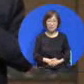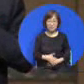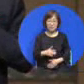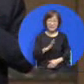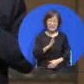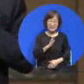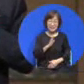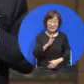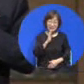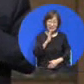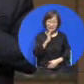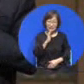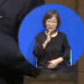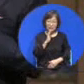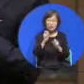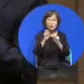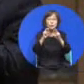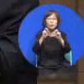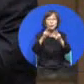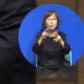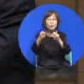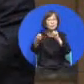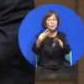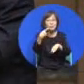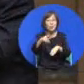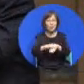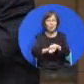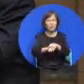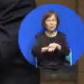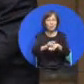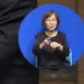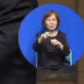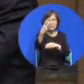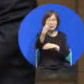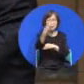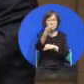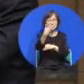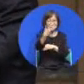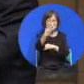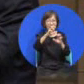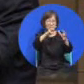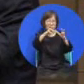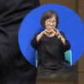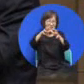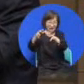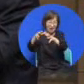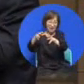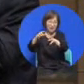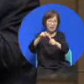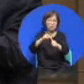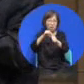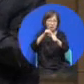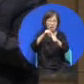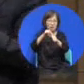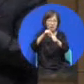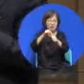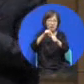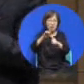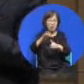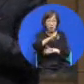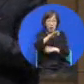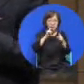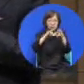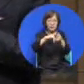선교예요. So this is the true answer of missions that you must receive. 언약을 바르게 가져 있어야 응답이 바로 오는